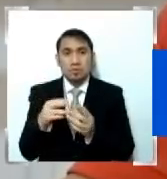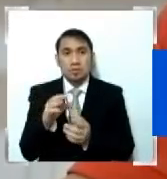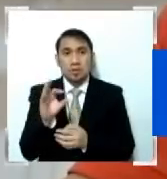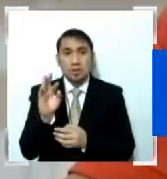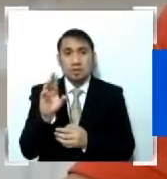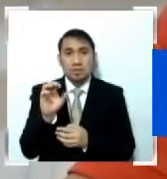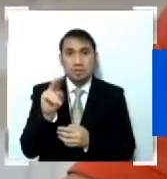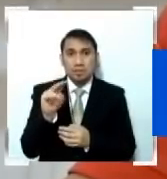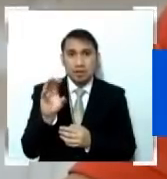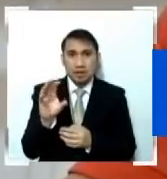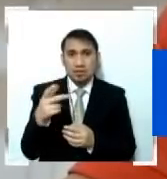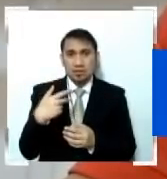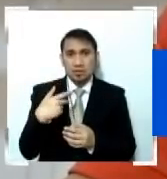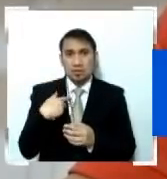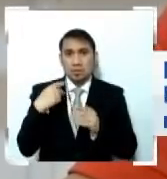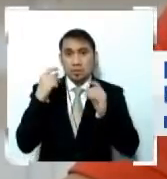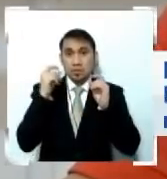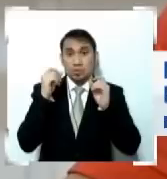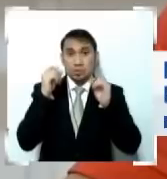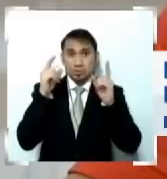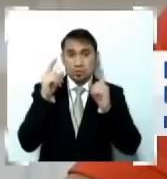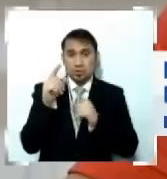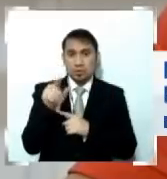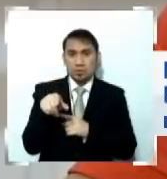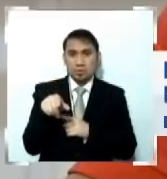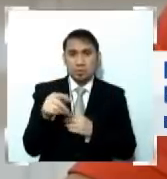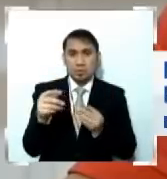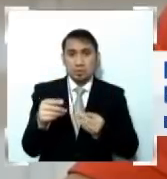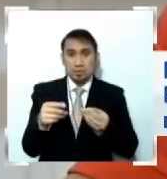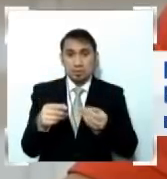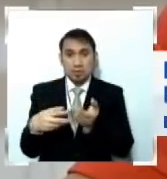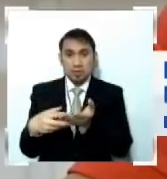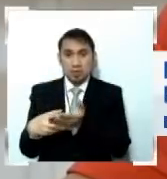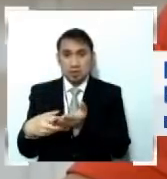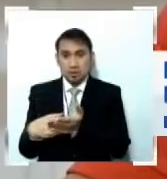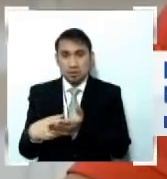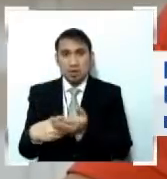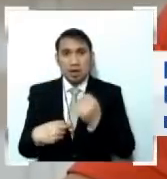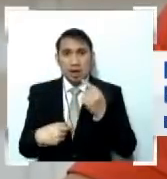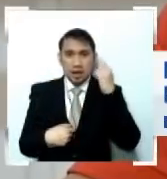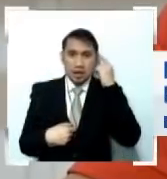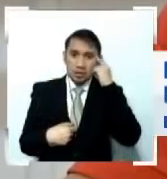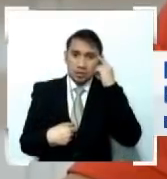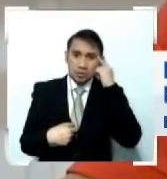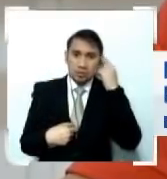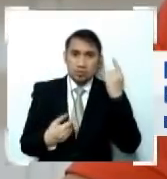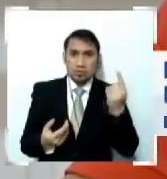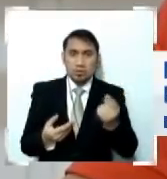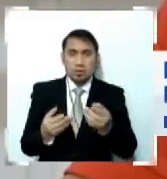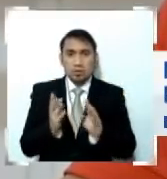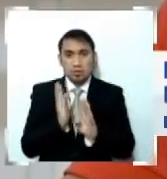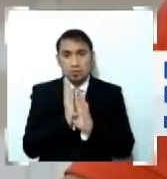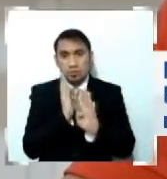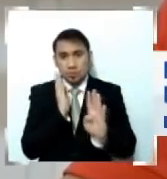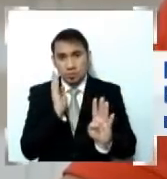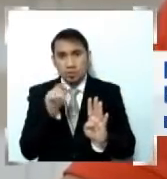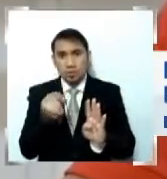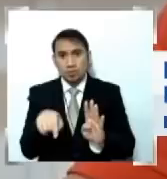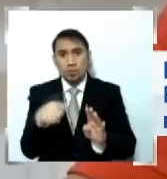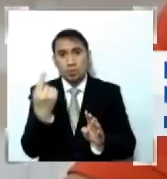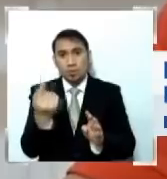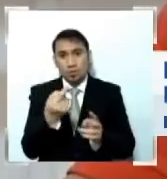ng kanilang pinapila na binigyan ng stab. Ang pagkakakala ko, ang pipila lang ay yung mismong lugar na